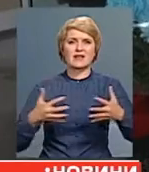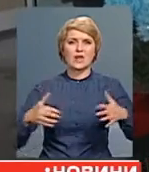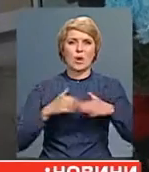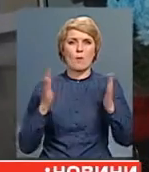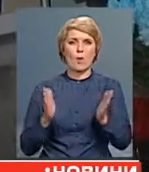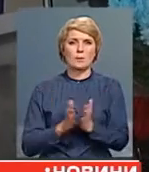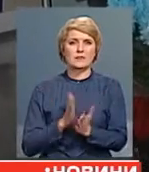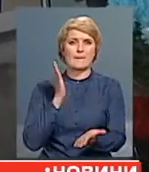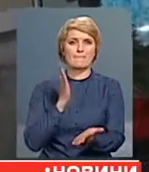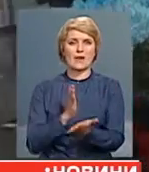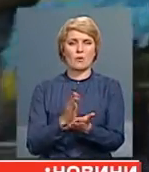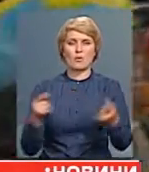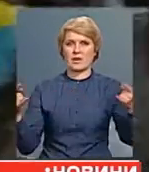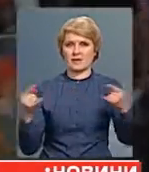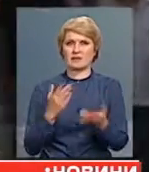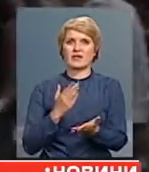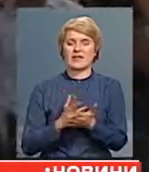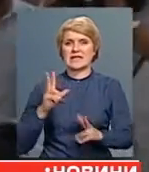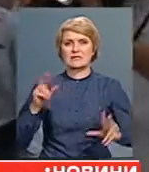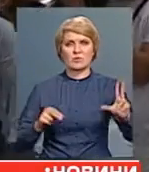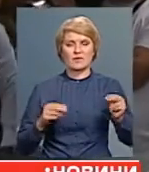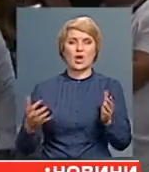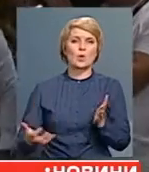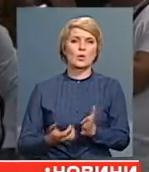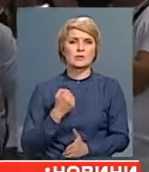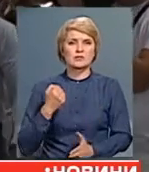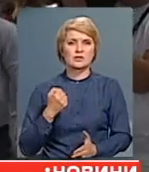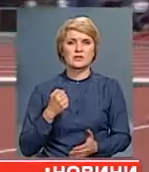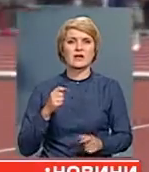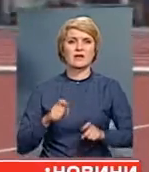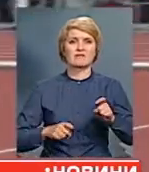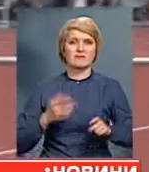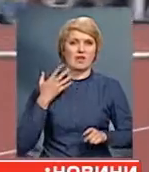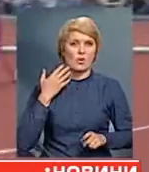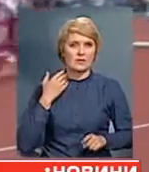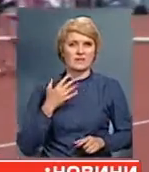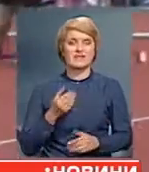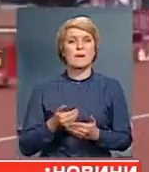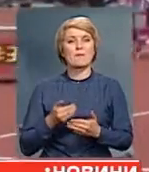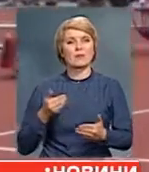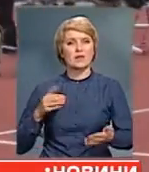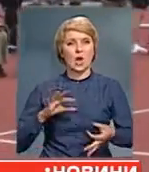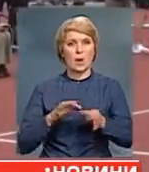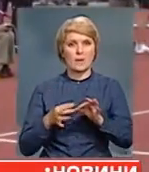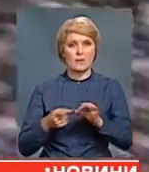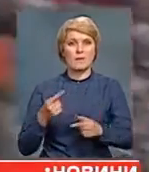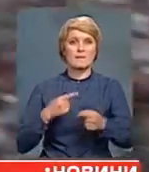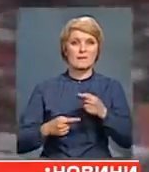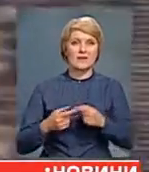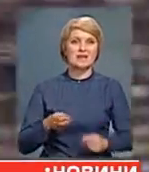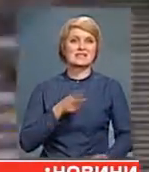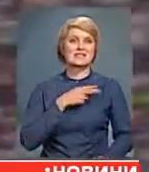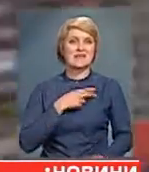прямому ефірі. Є чималі сподівання на успішний виступ українських легкоатлетів. З усіх попередніх олімпіад вони поверталися з